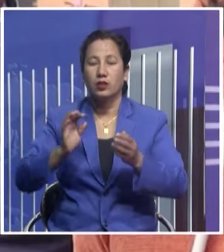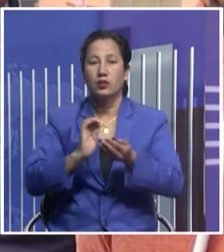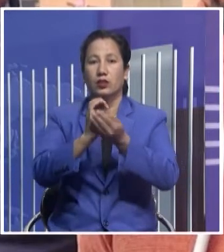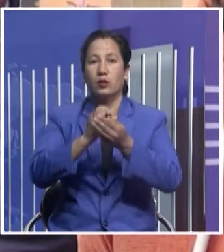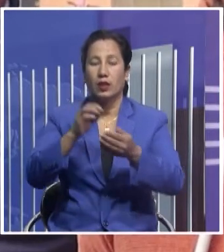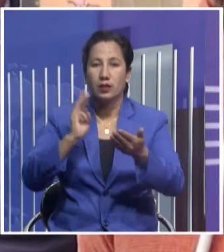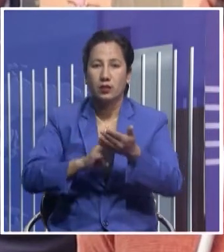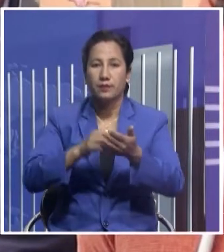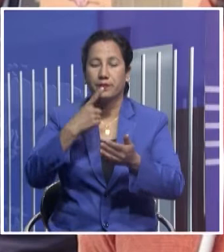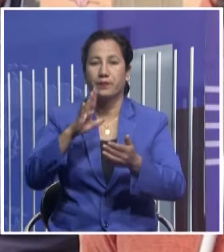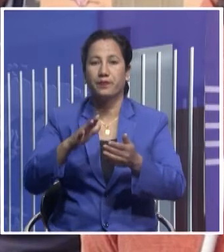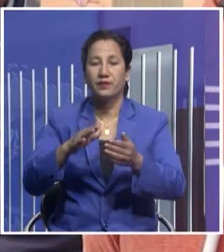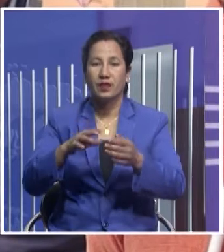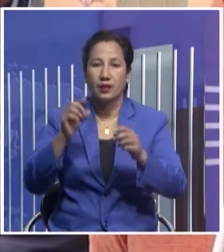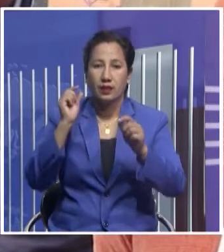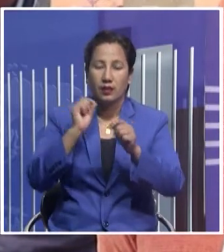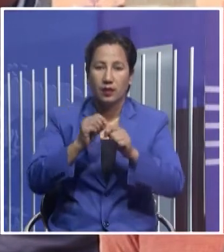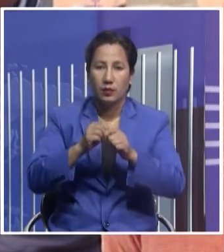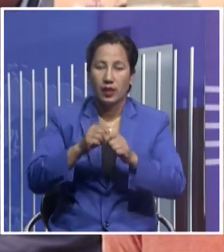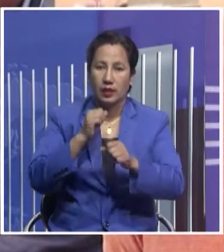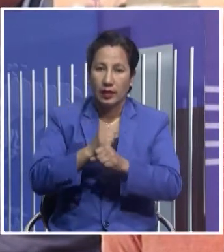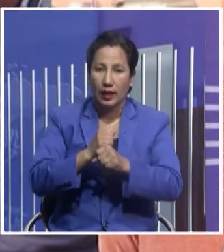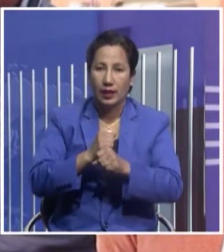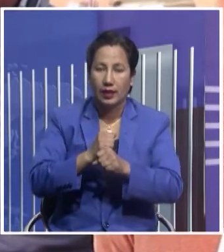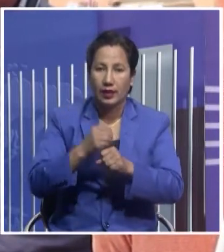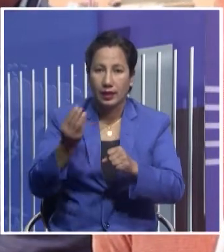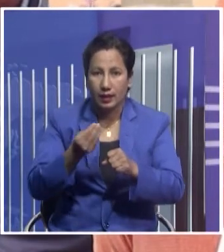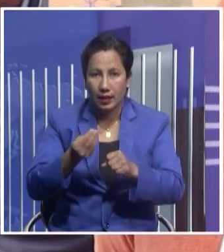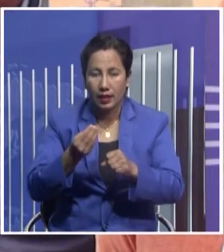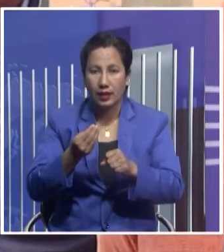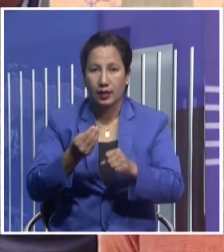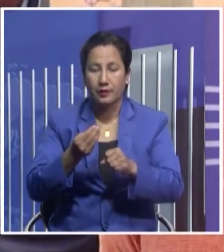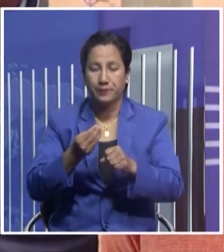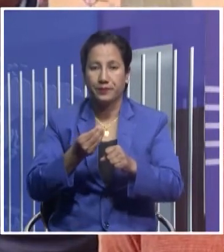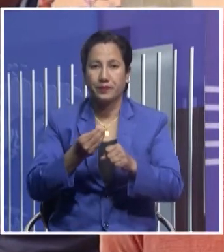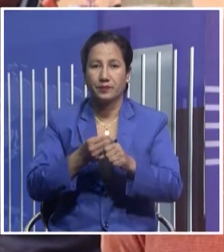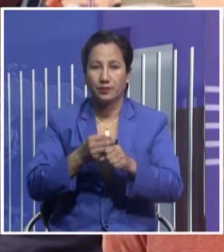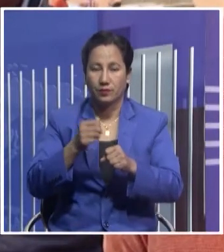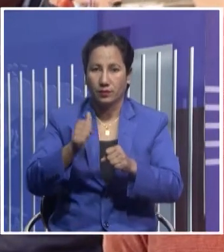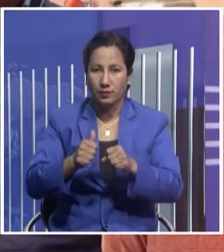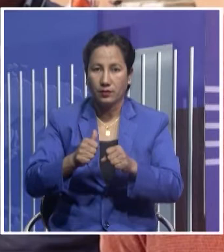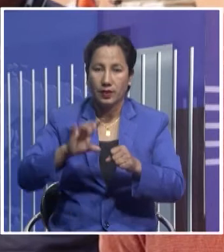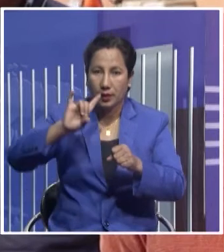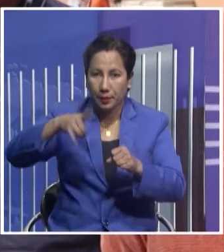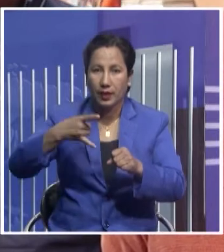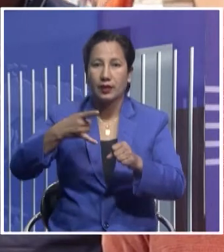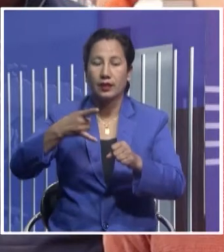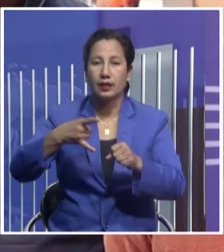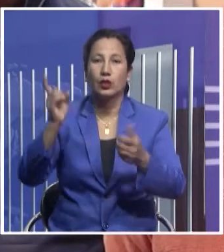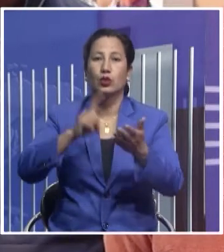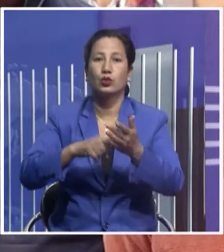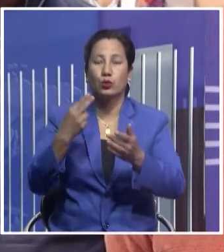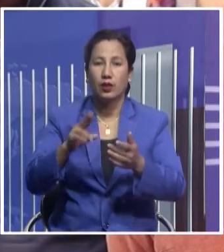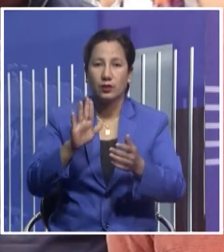बताउनुभयो। निर्माण कार्य केही अवरोध भएको थियो, अब पुनः फेरि यो सुरु भएको